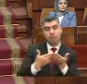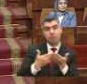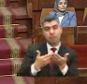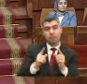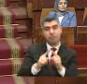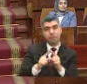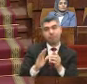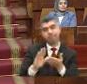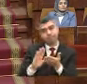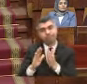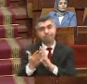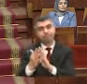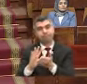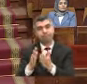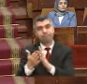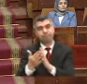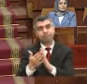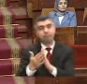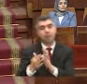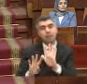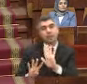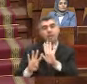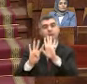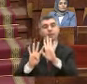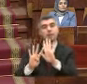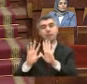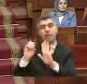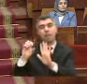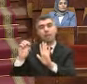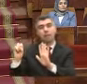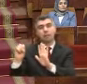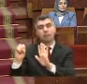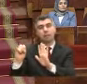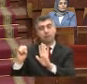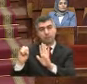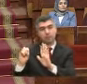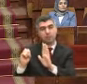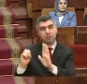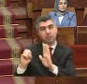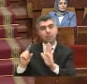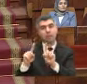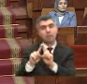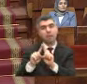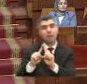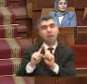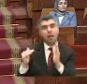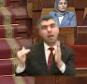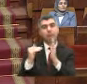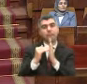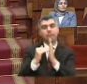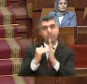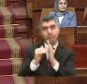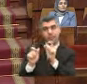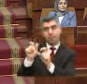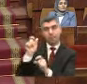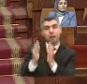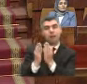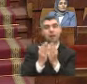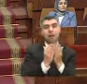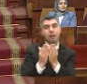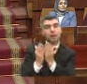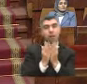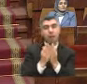ضعيف، قل من 900,000 طالب. وخليونا نقولوا باللي المناطق الجنوبيه